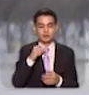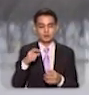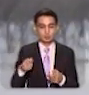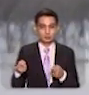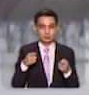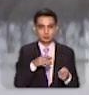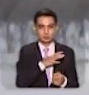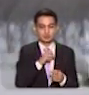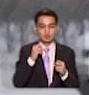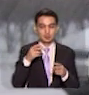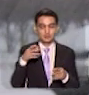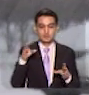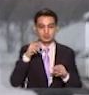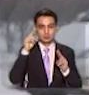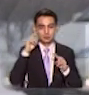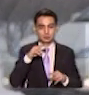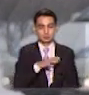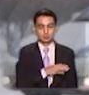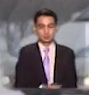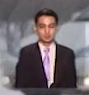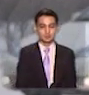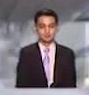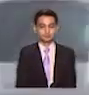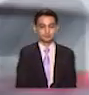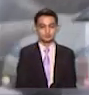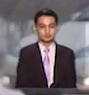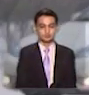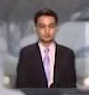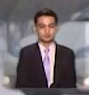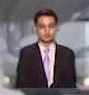белгісіз. Бақтыр Әлібай, Дидар Елеуов, Информбюро, Астана.